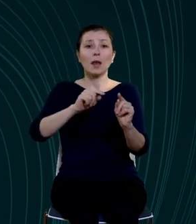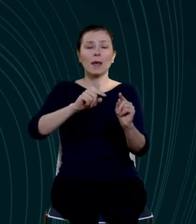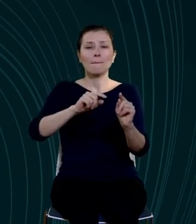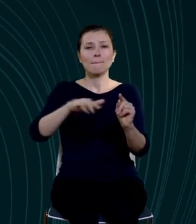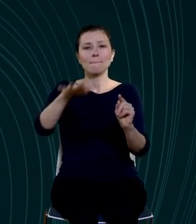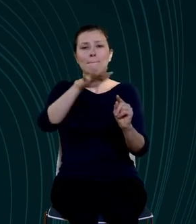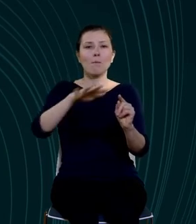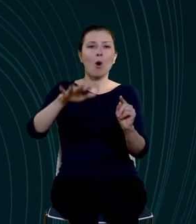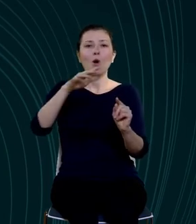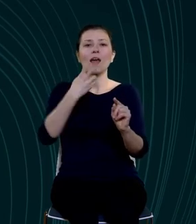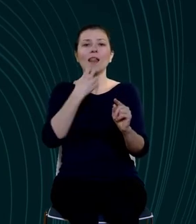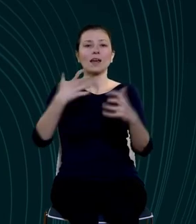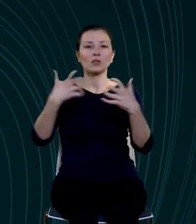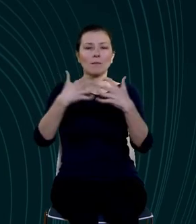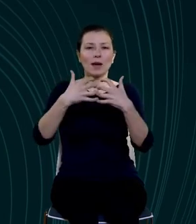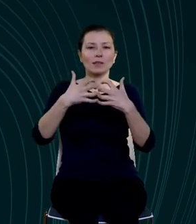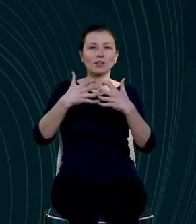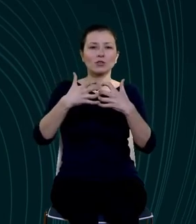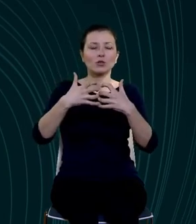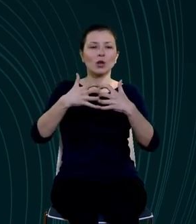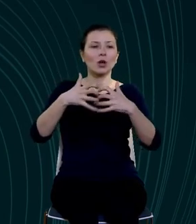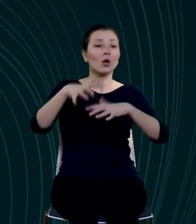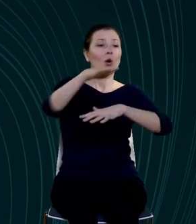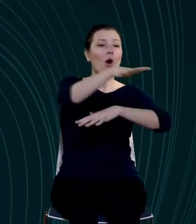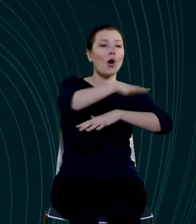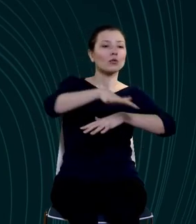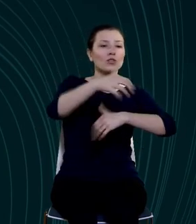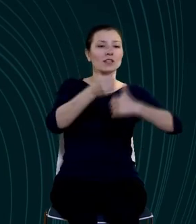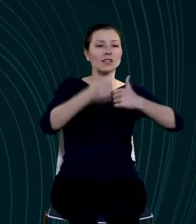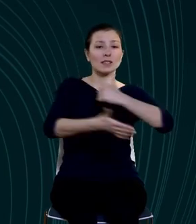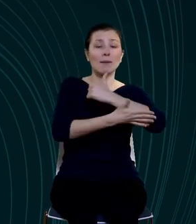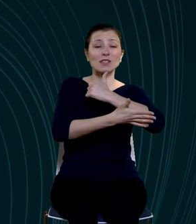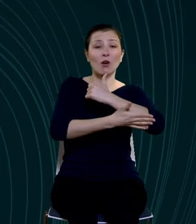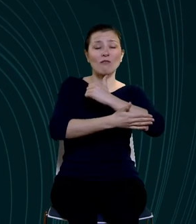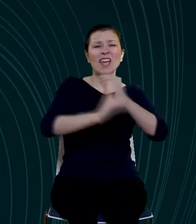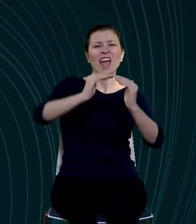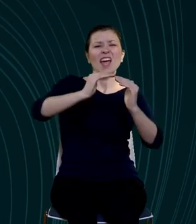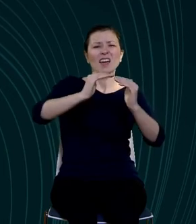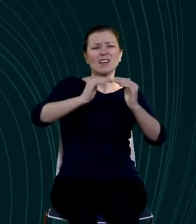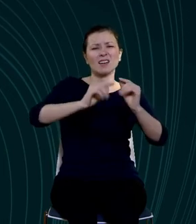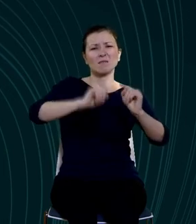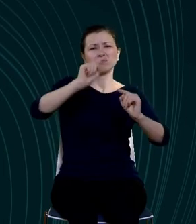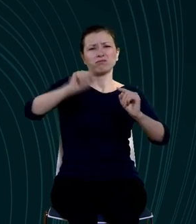elektromagnetycznego w otoczeniu stacji bazowej jest znacznie niższe niż w